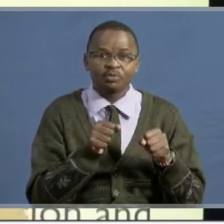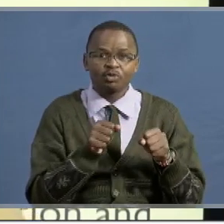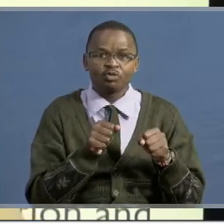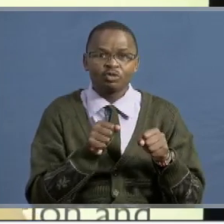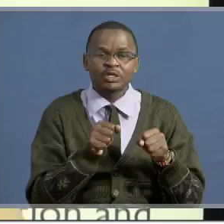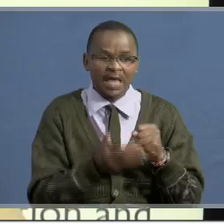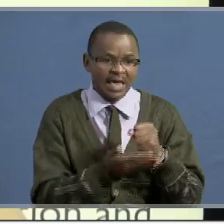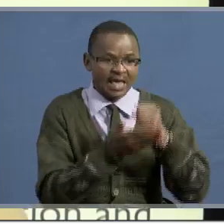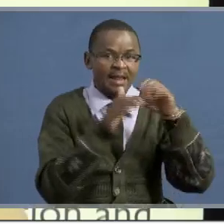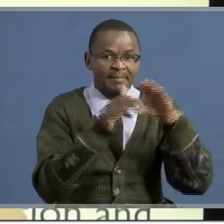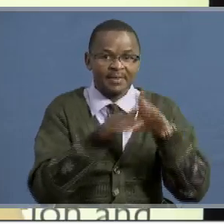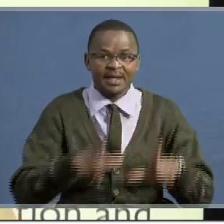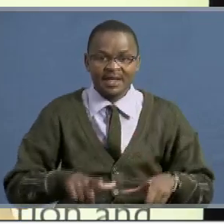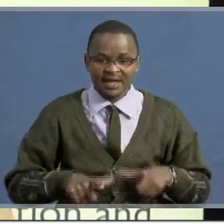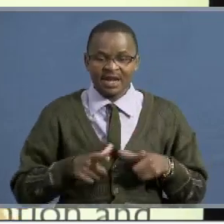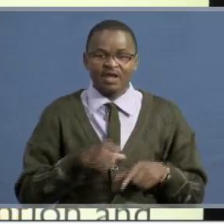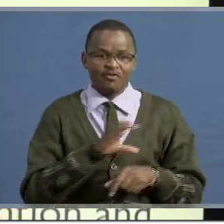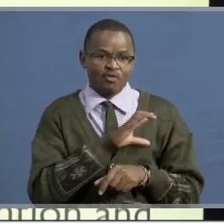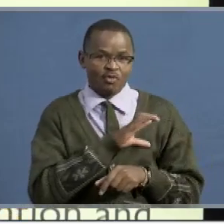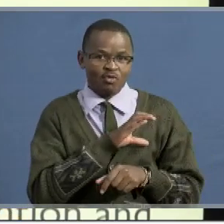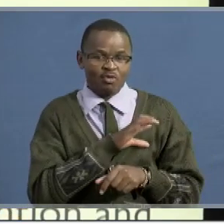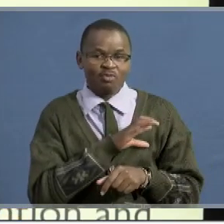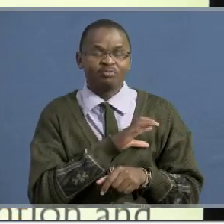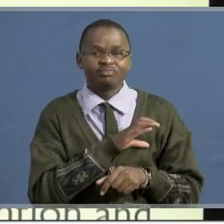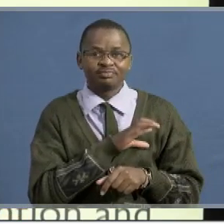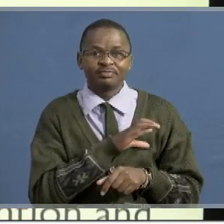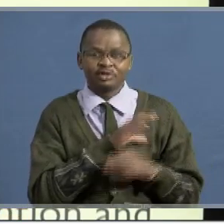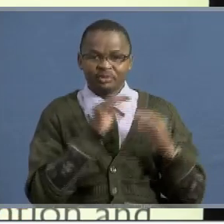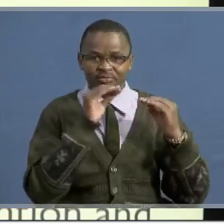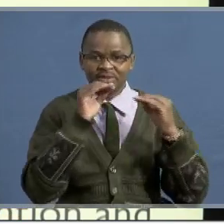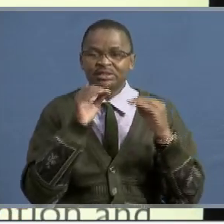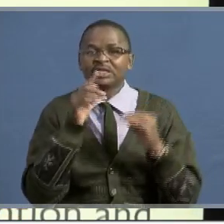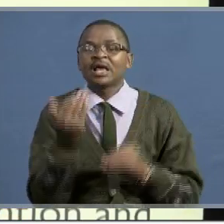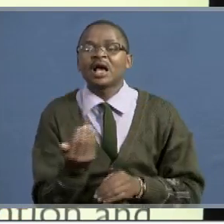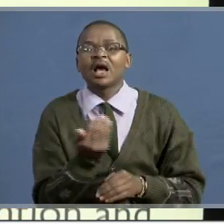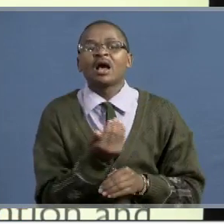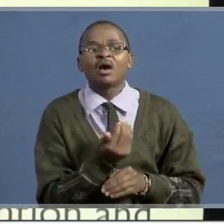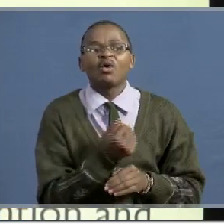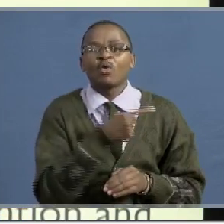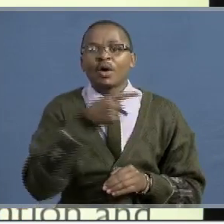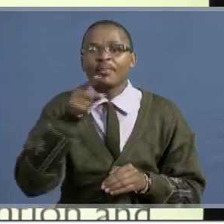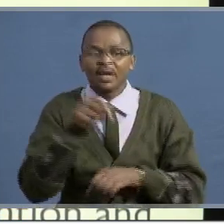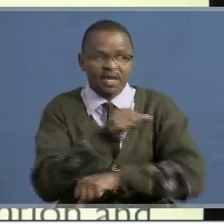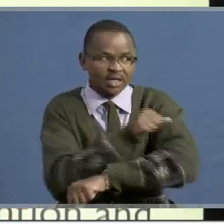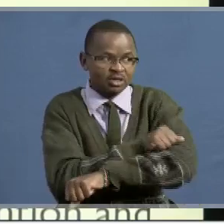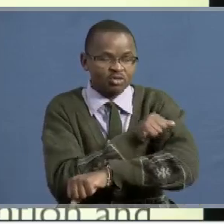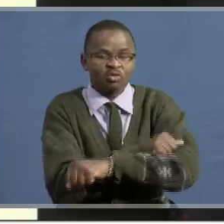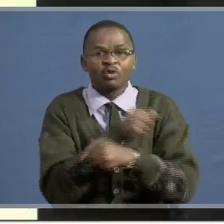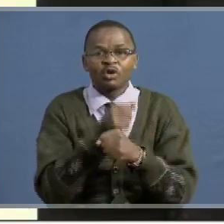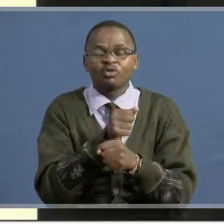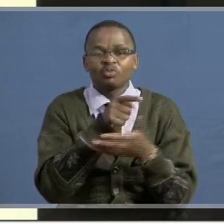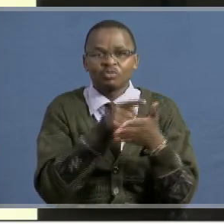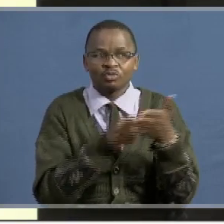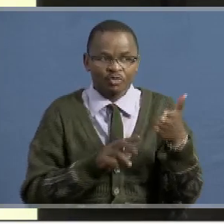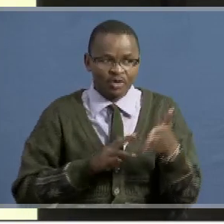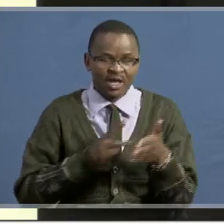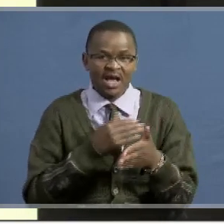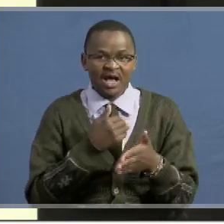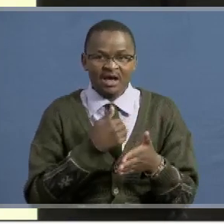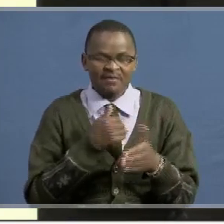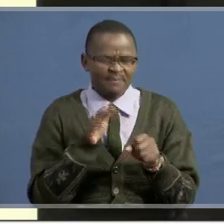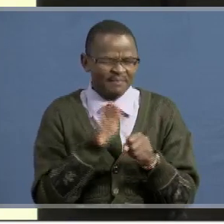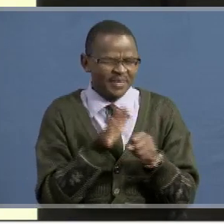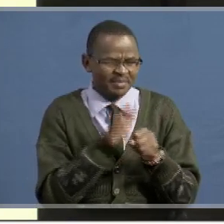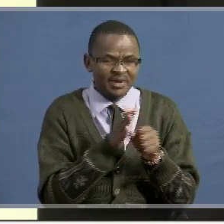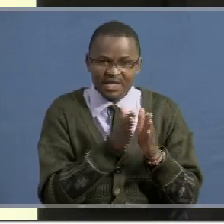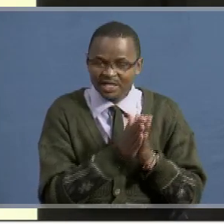kujikimu kimaisha wao wenyewe kusudi waweze kuelimisha watoto wao wawapeleke skuli wafanye nini. We have had many